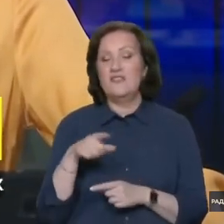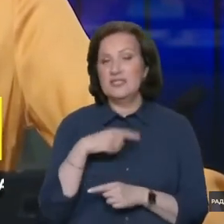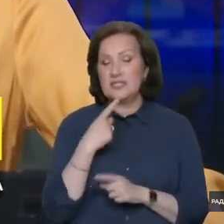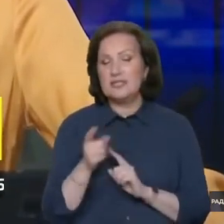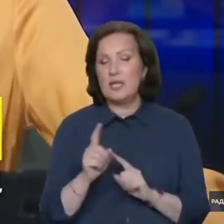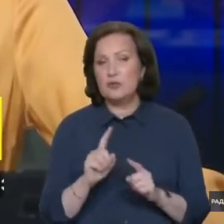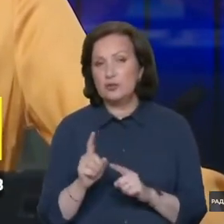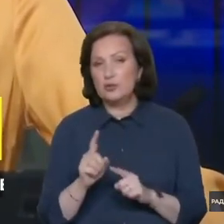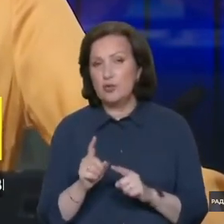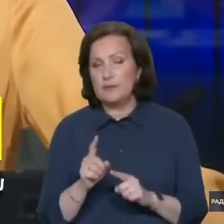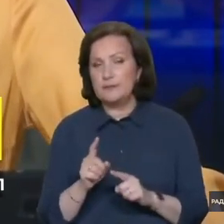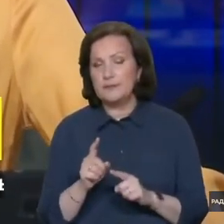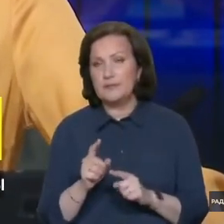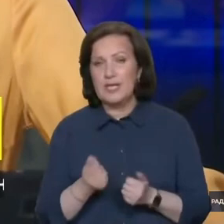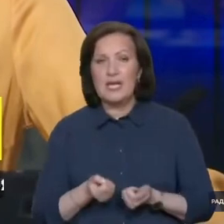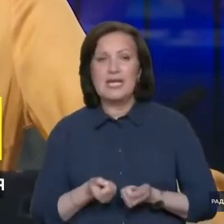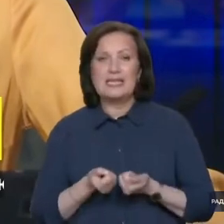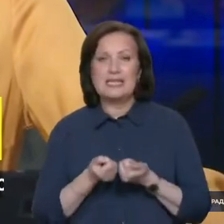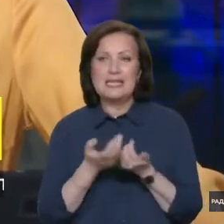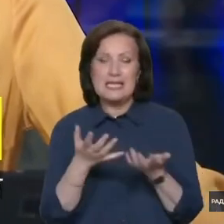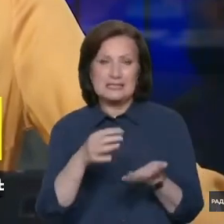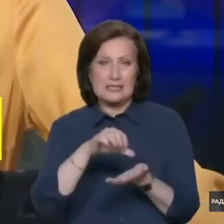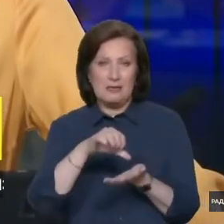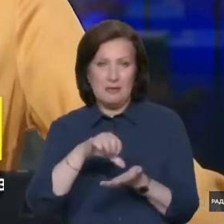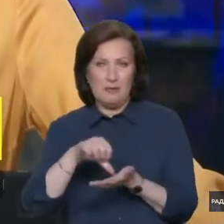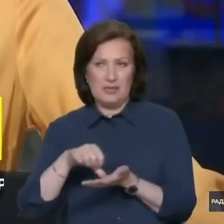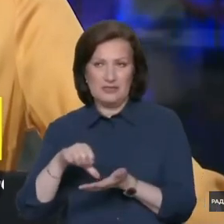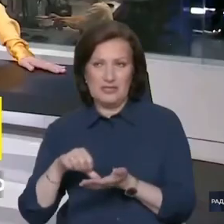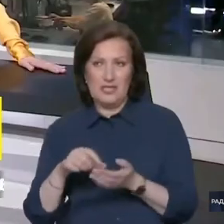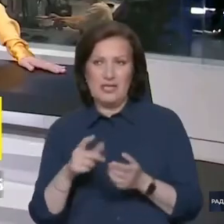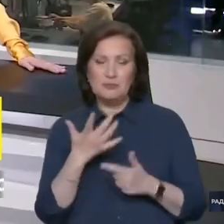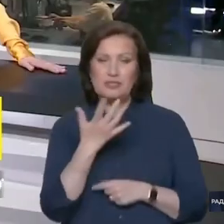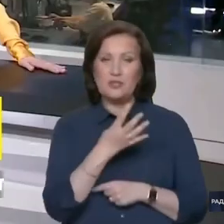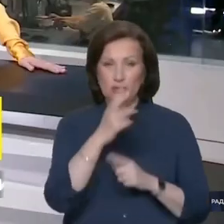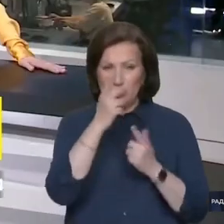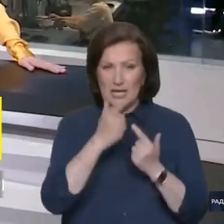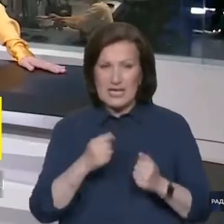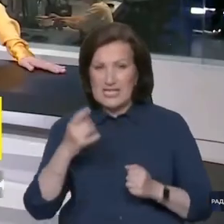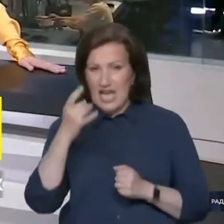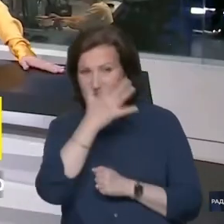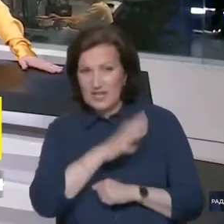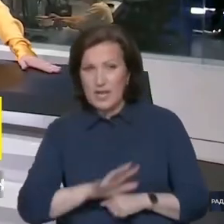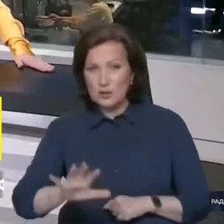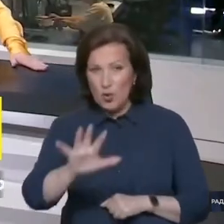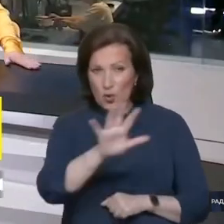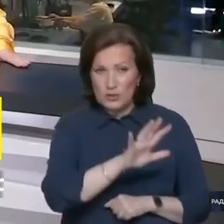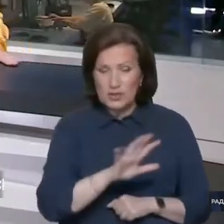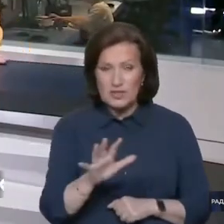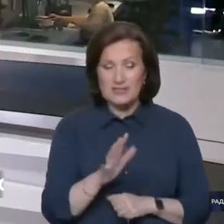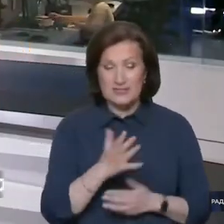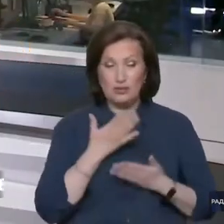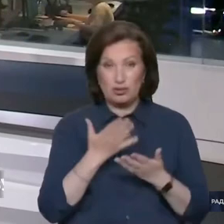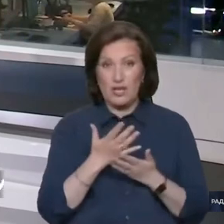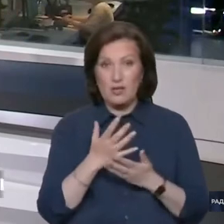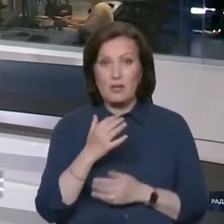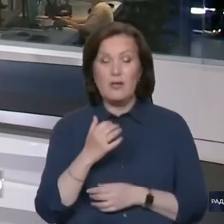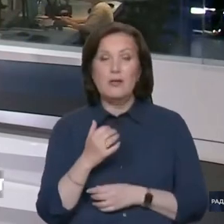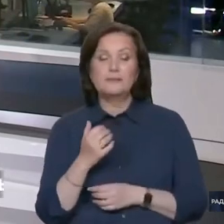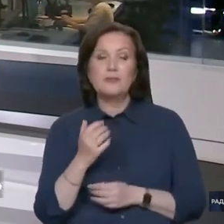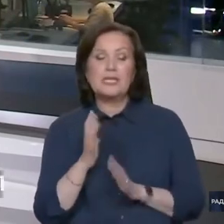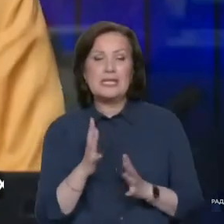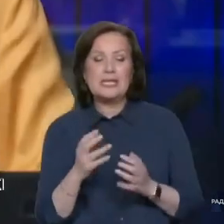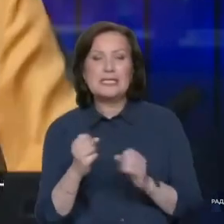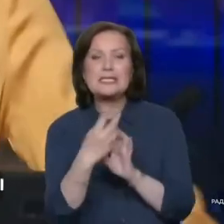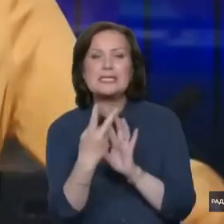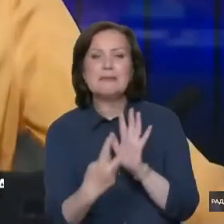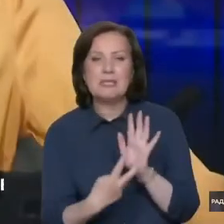що низько представлений цей саміт. Та з 54 країн африканського континенту, я дивлюся, читаю Moscow Times,